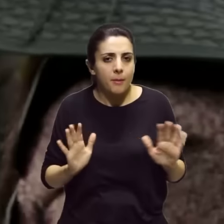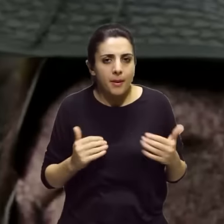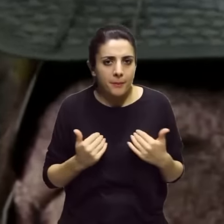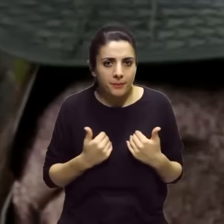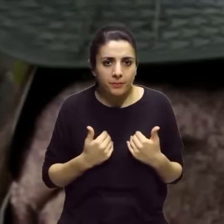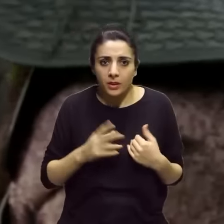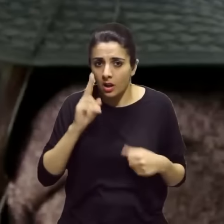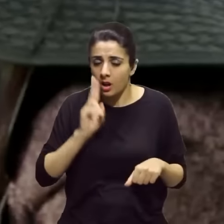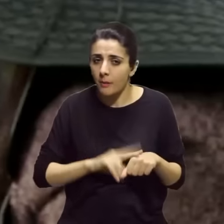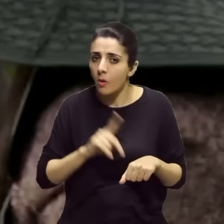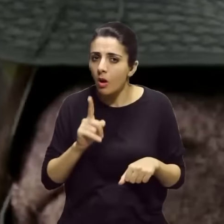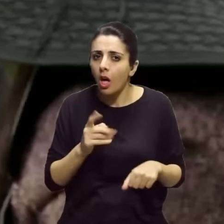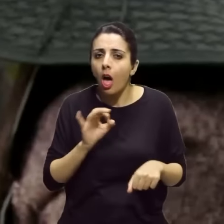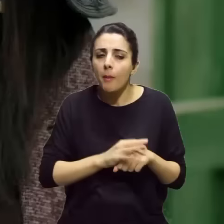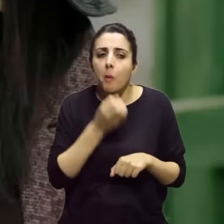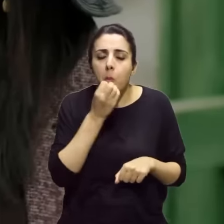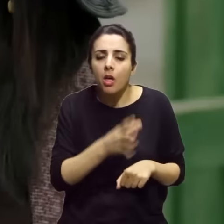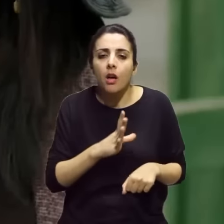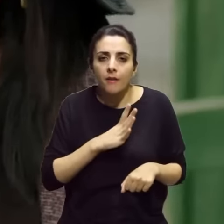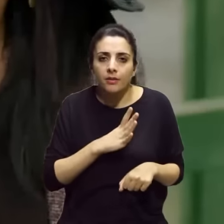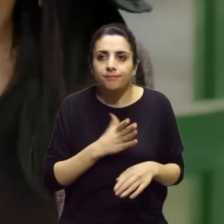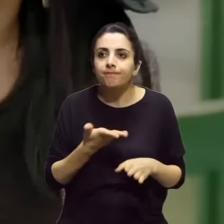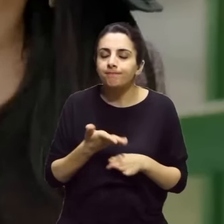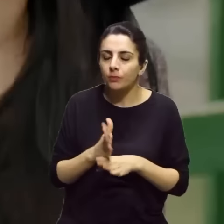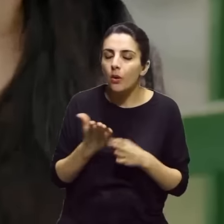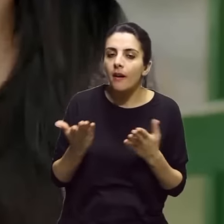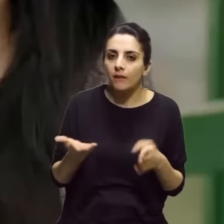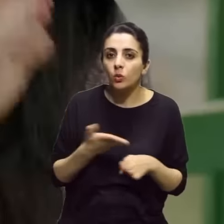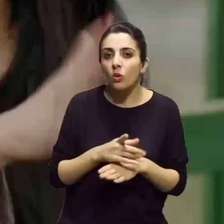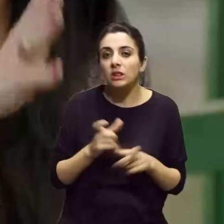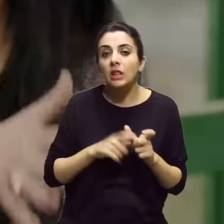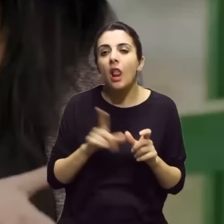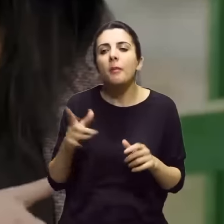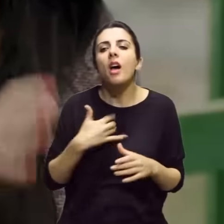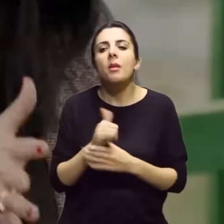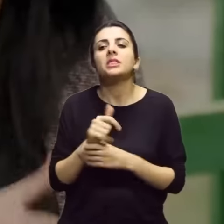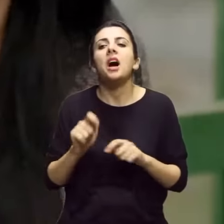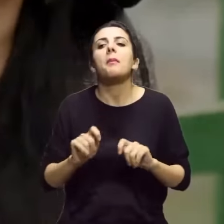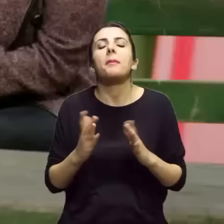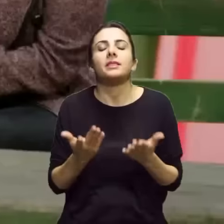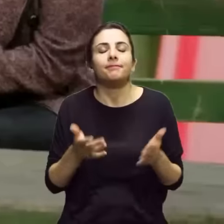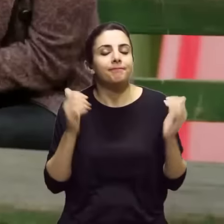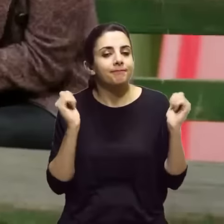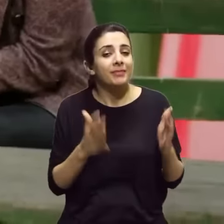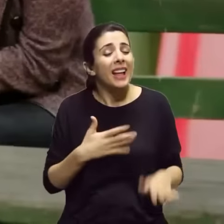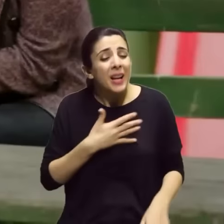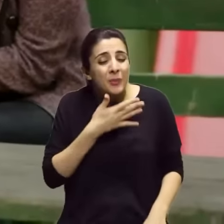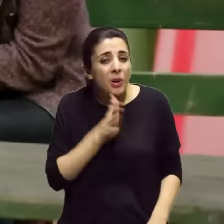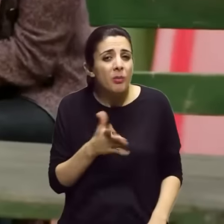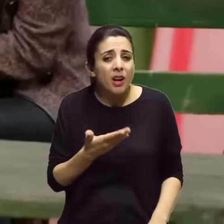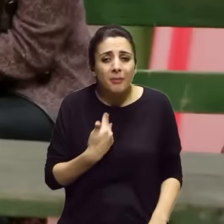yok. Vallahi o ağzını tutamaz yani. Doğru. Tabii. Doğru, o Selim kesin beceremez. Ama ne bileyim